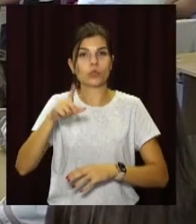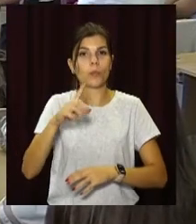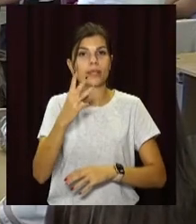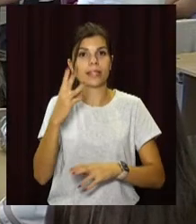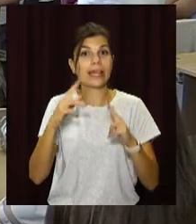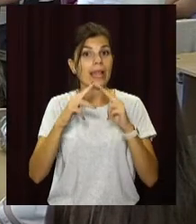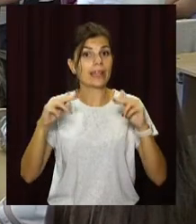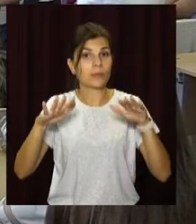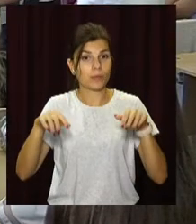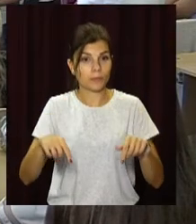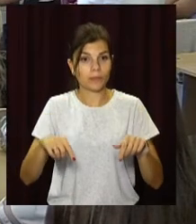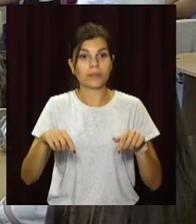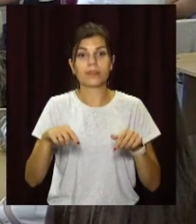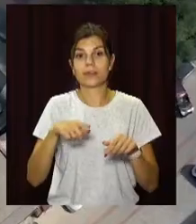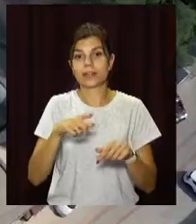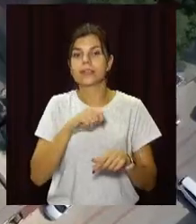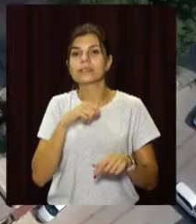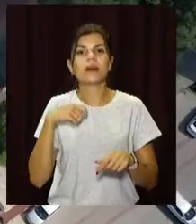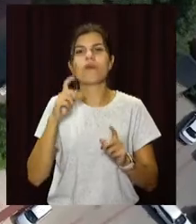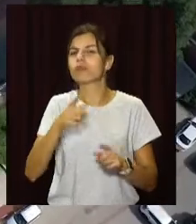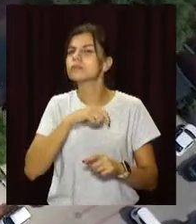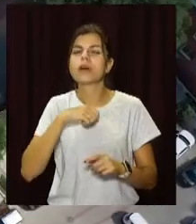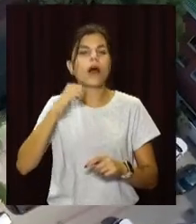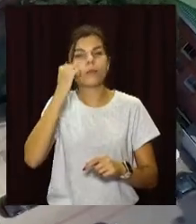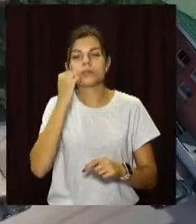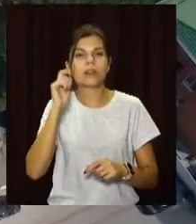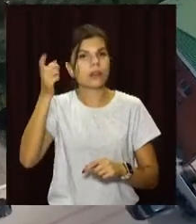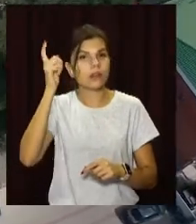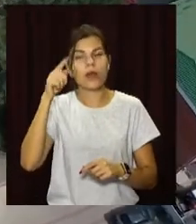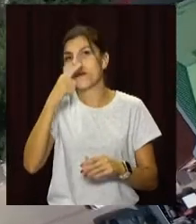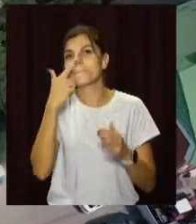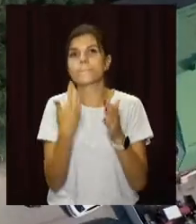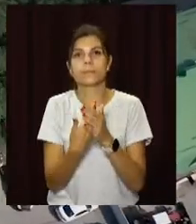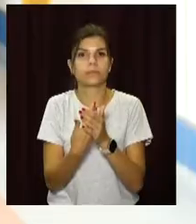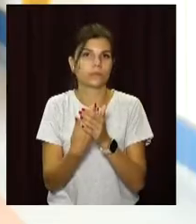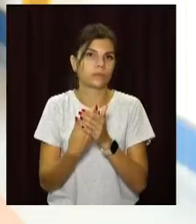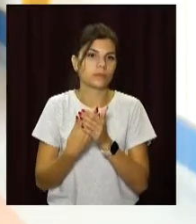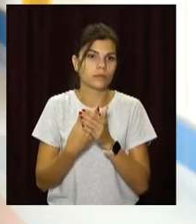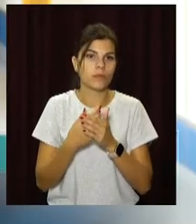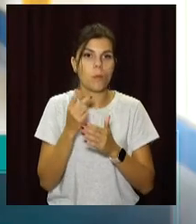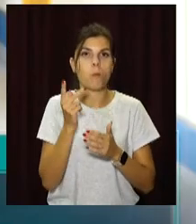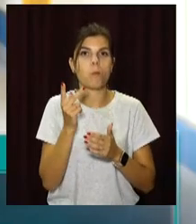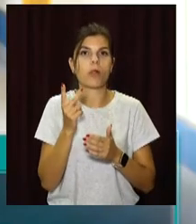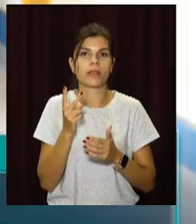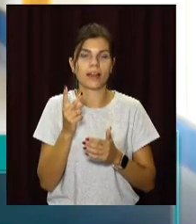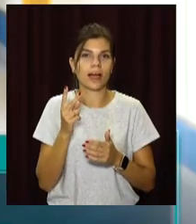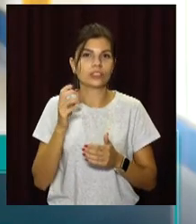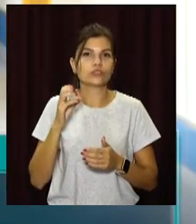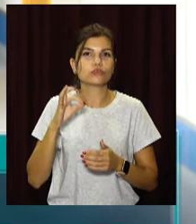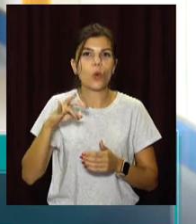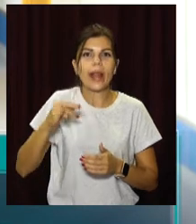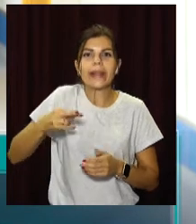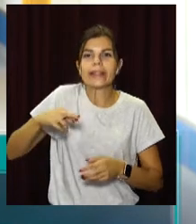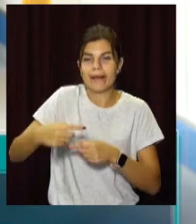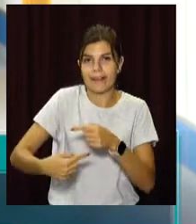Дніпра. Маріїнська гімназія – найстаріший освітній заклад міста. Йому понад півтора століття. Подвійне свято, звичайно, у